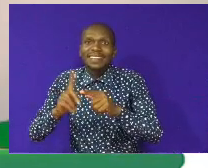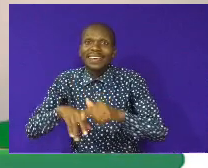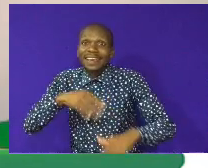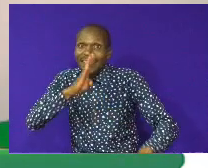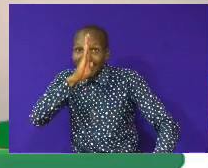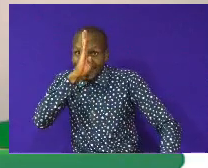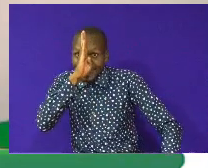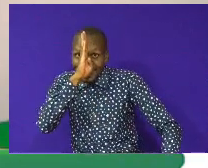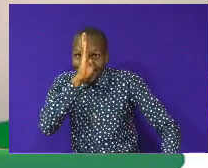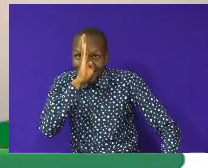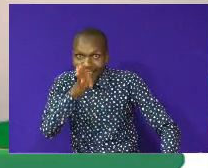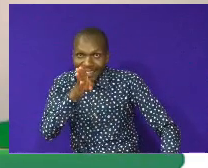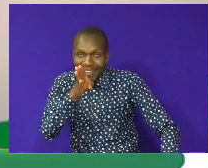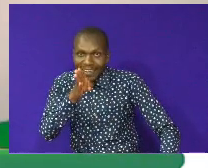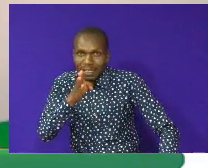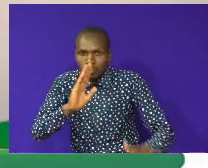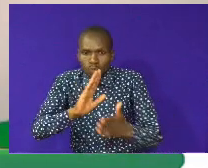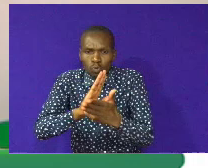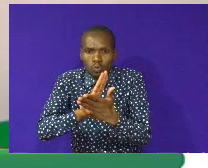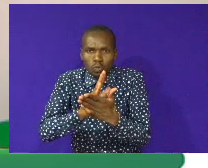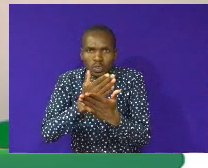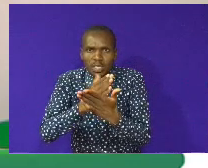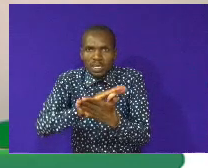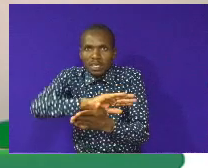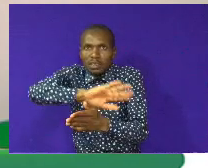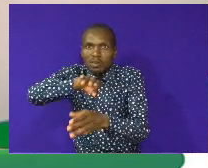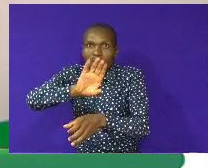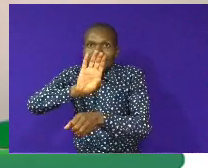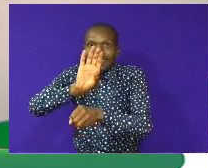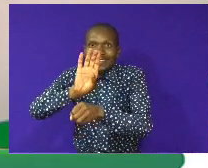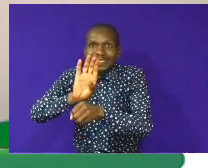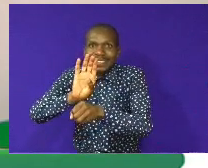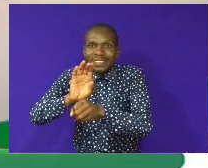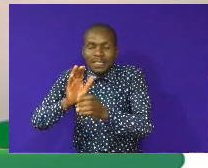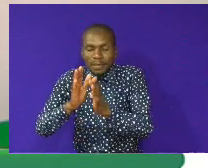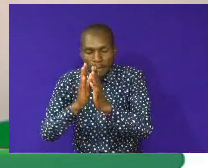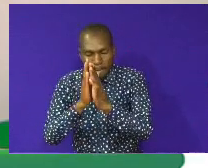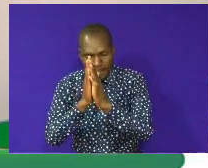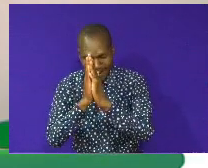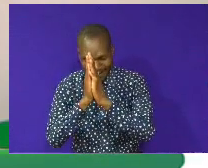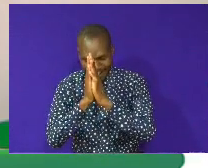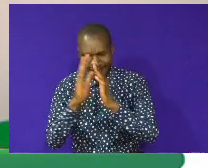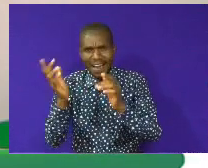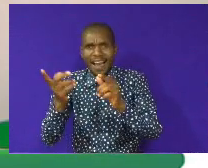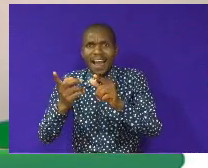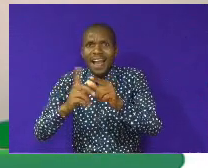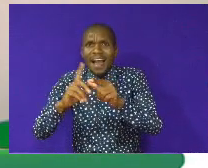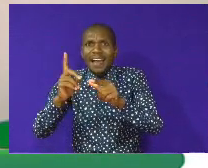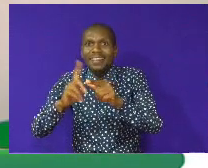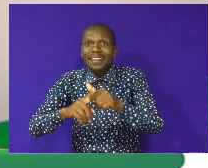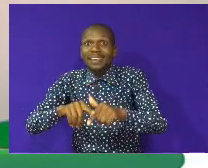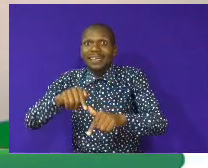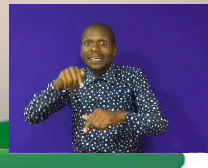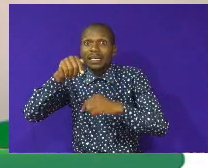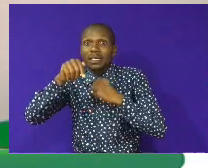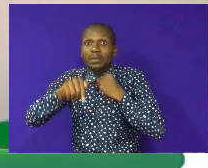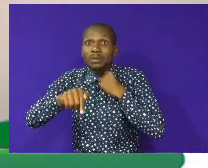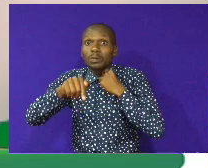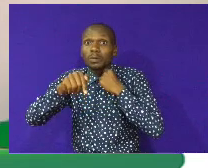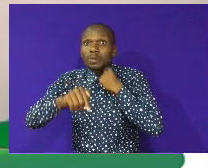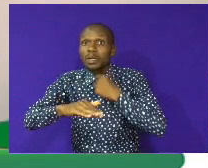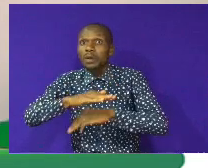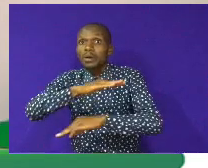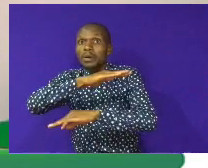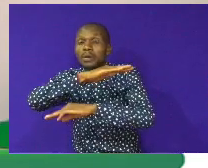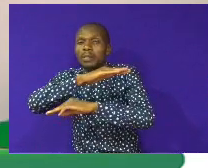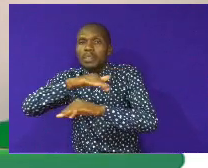Jumapili ase ugusanga nechikanisa chionsi asomwe gabuwa masabu ase getiki ya nyantrago nigo mogoroborero abaraibe